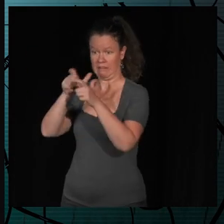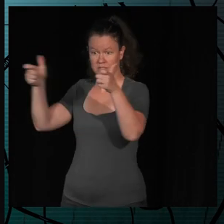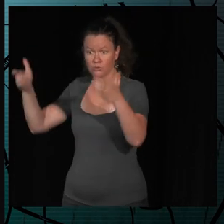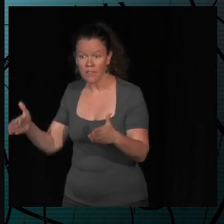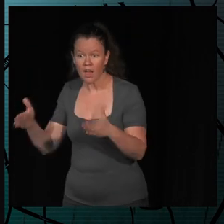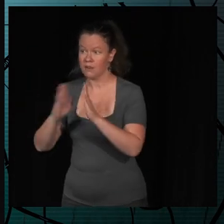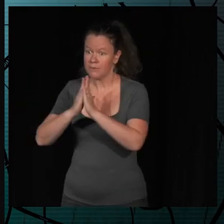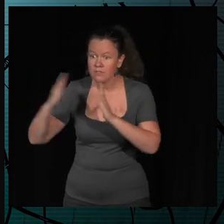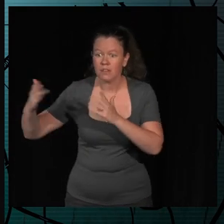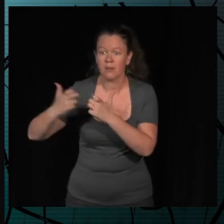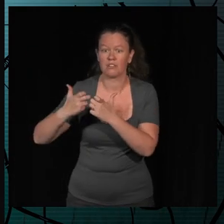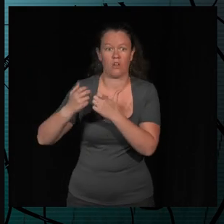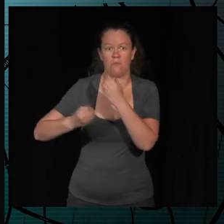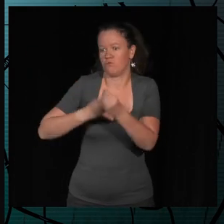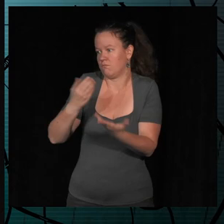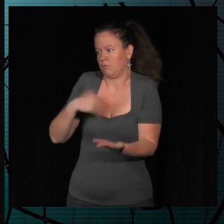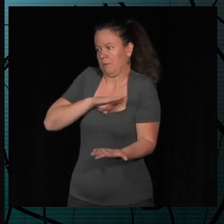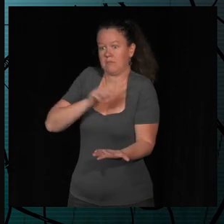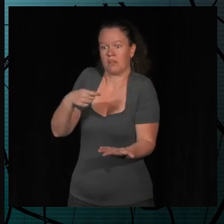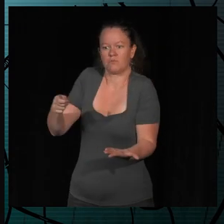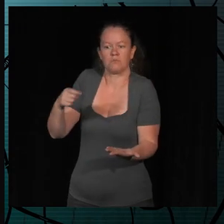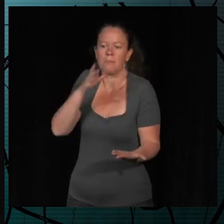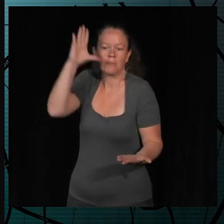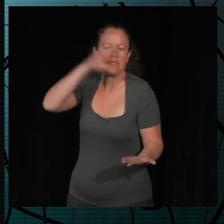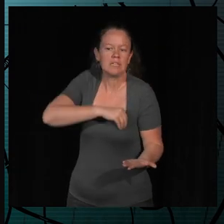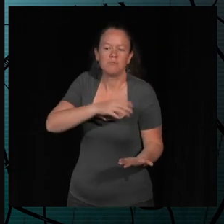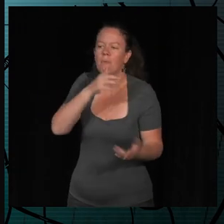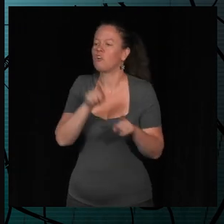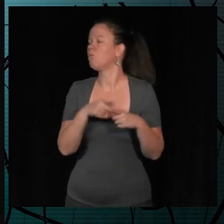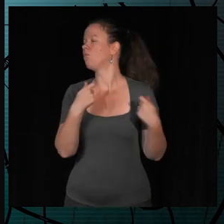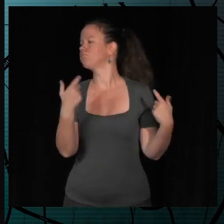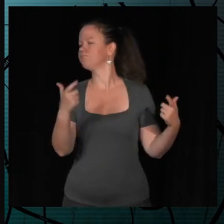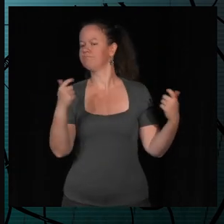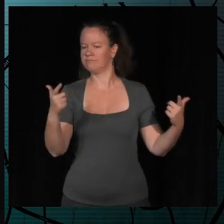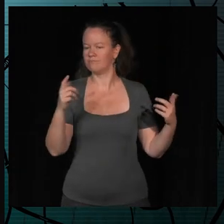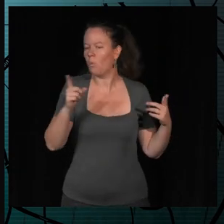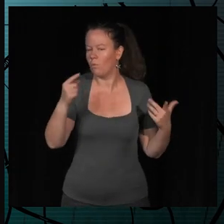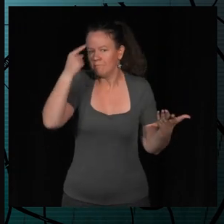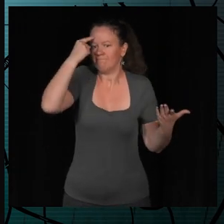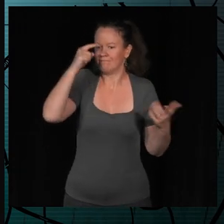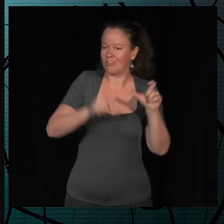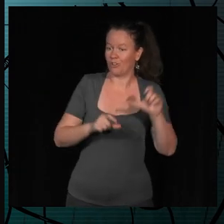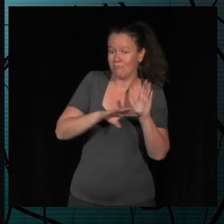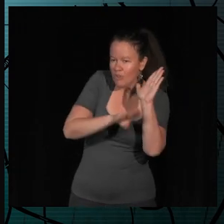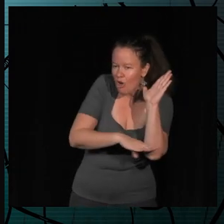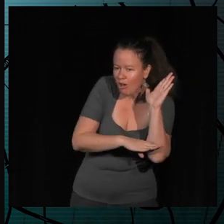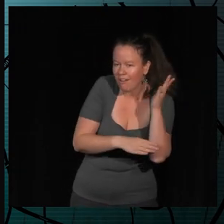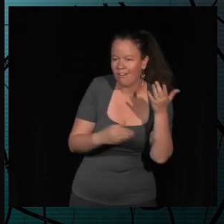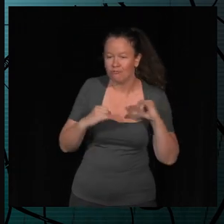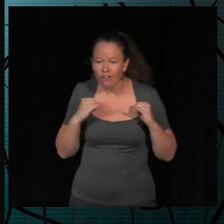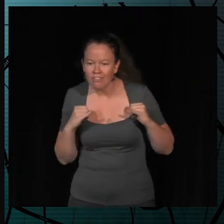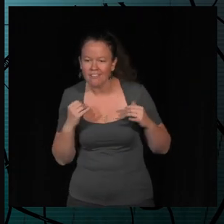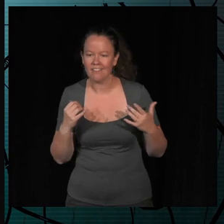bibliothèques ou pour les espaces qui proposent des jeux vidéos à à des publics des publics mineurs et des public